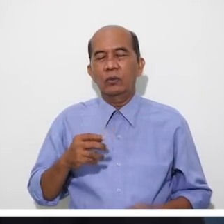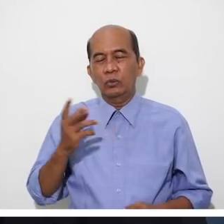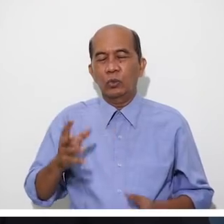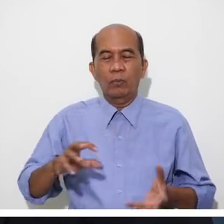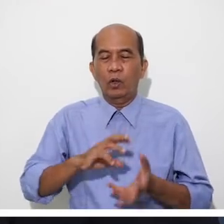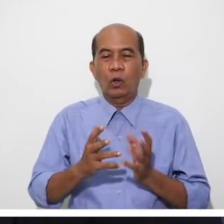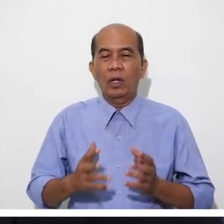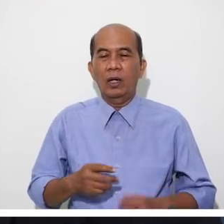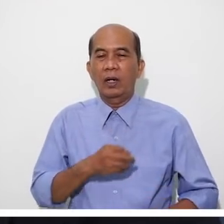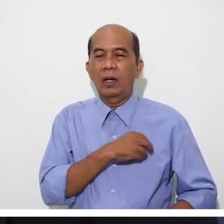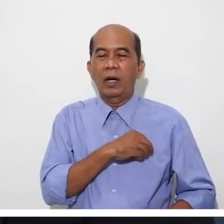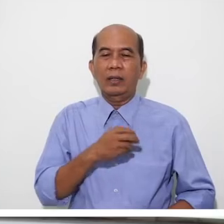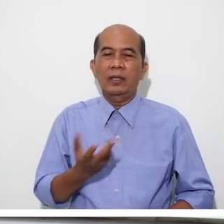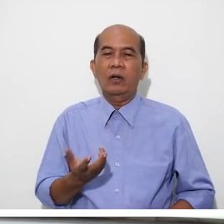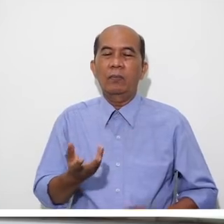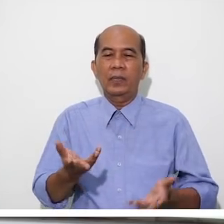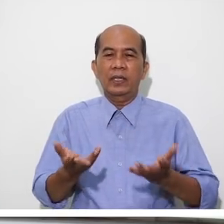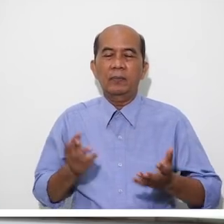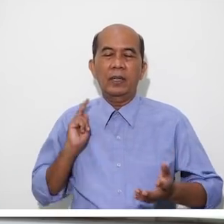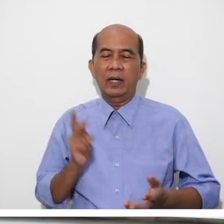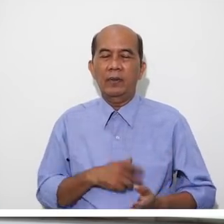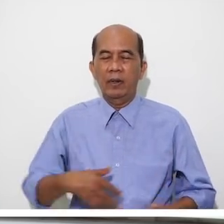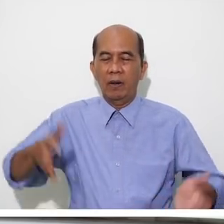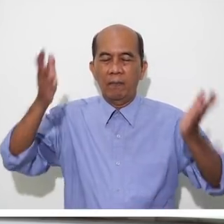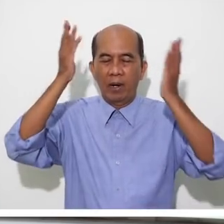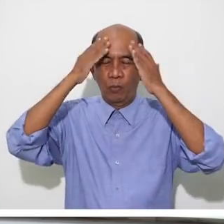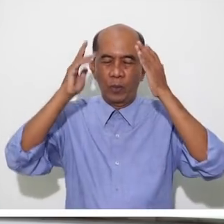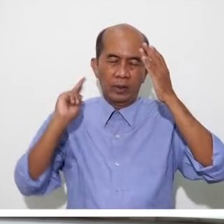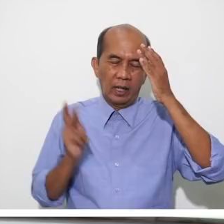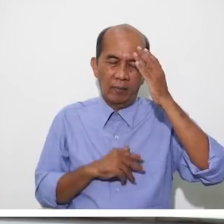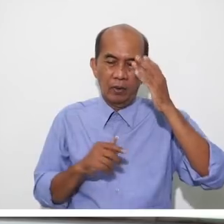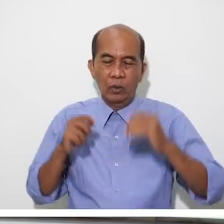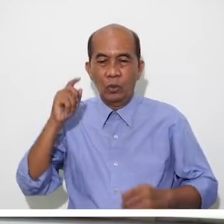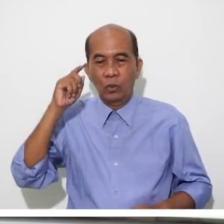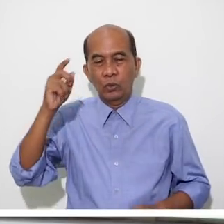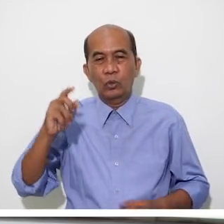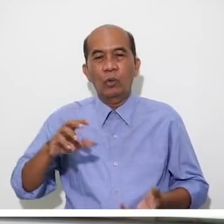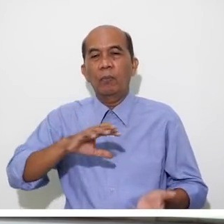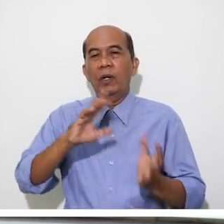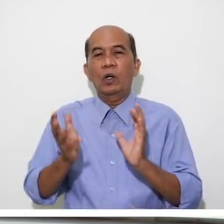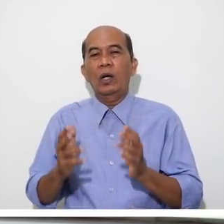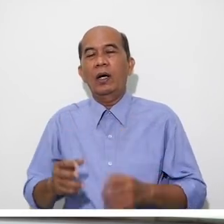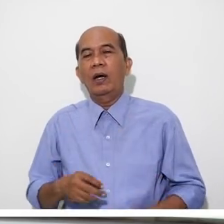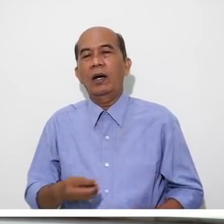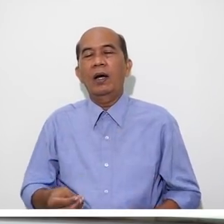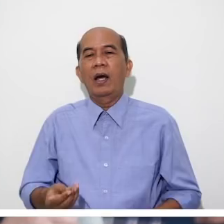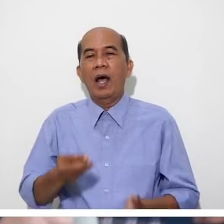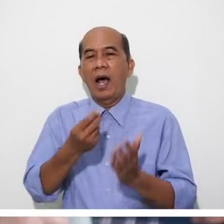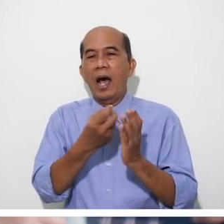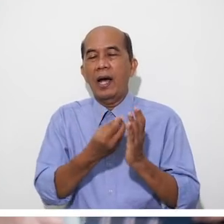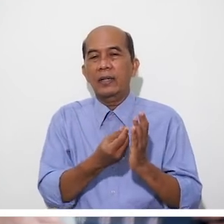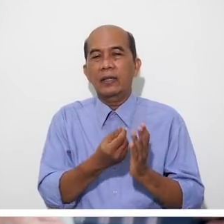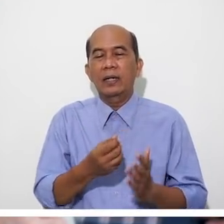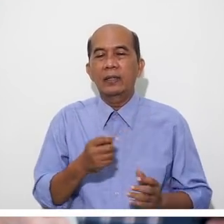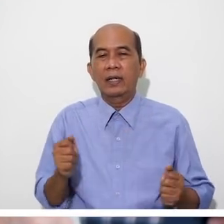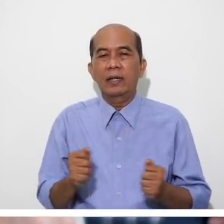Engkau berikan pada kami. Mampukan kami sebagai pengelola harta itu dapat mengelola harta dengan baik.